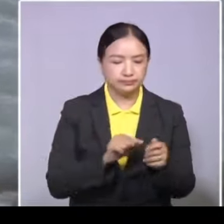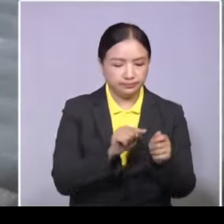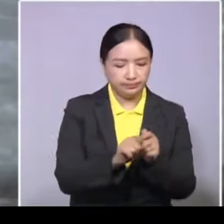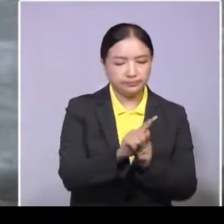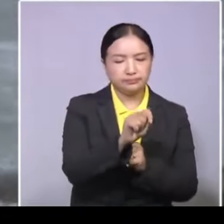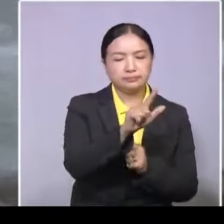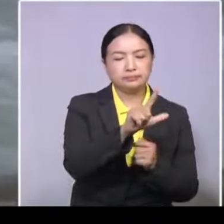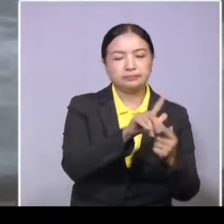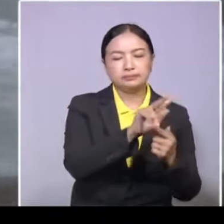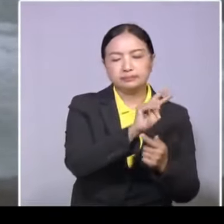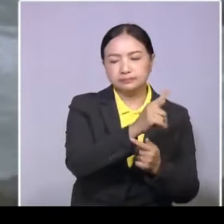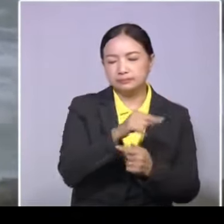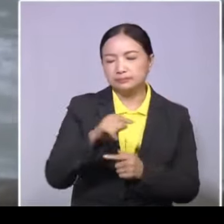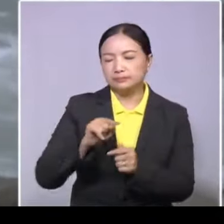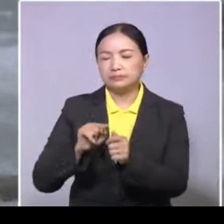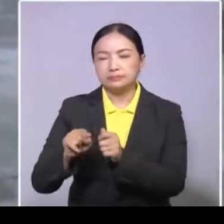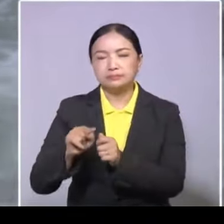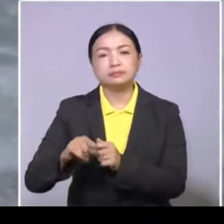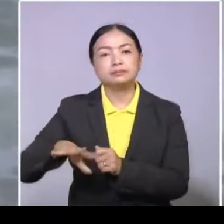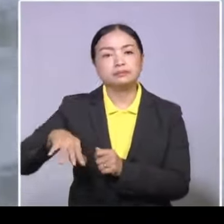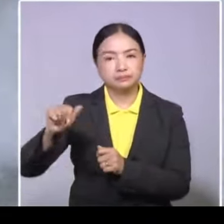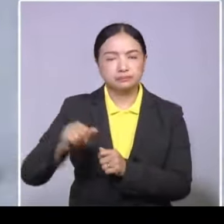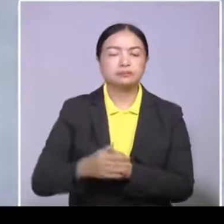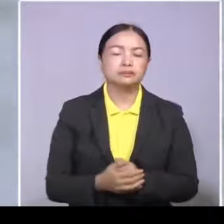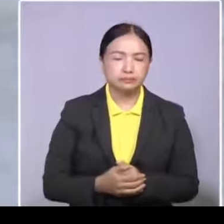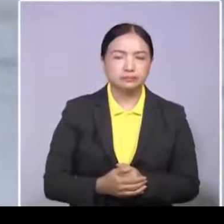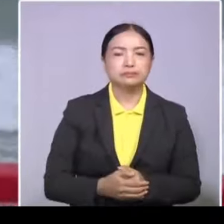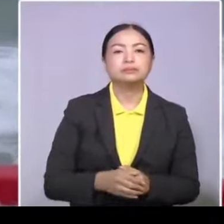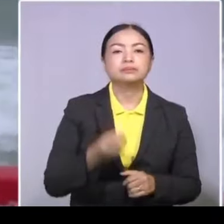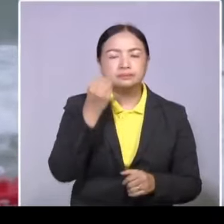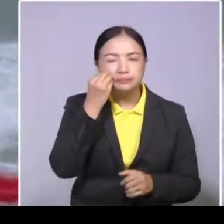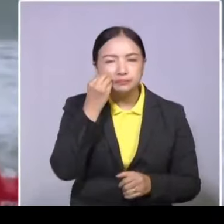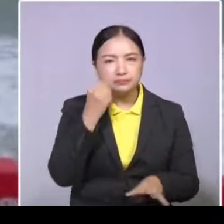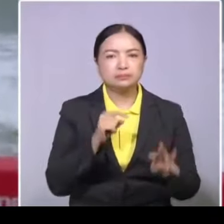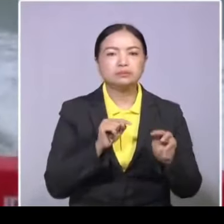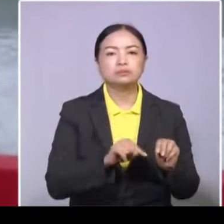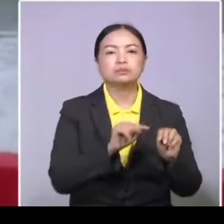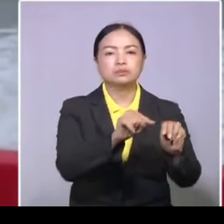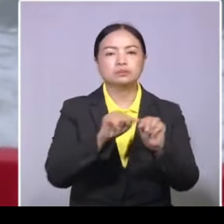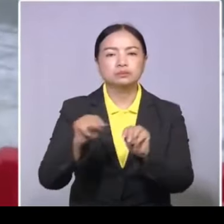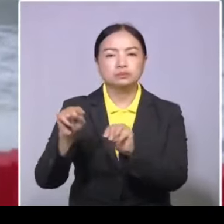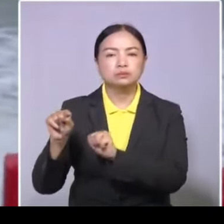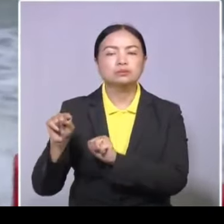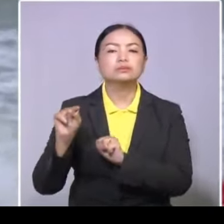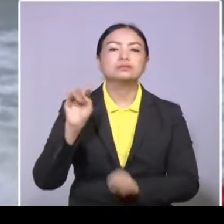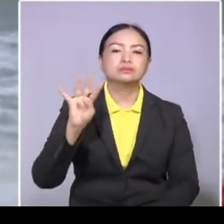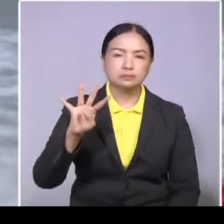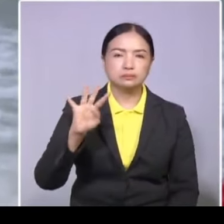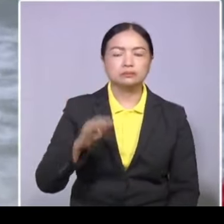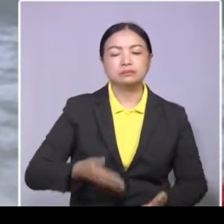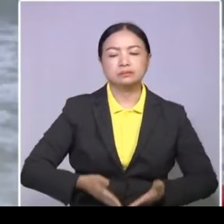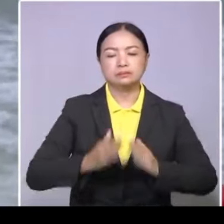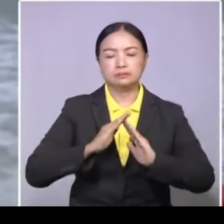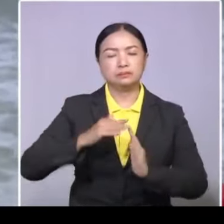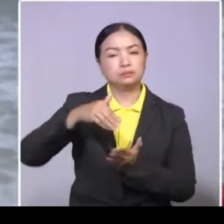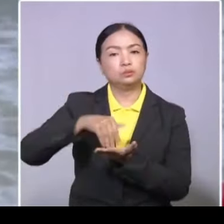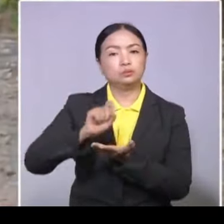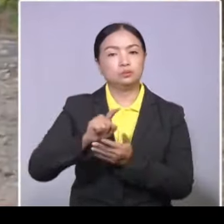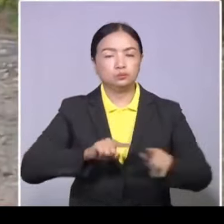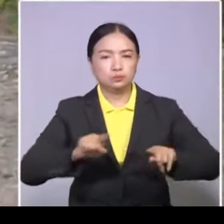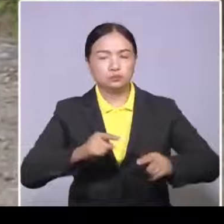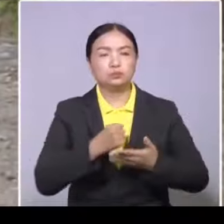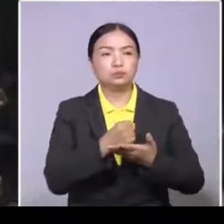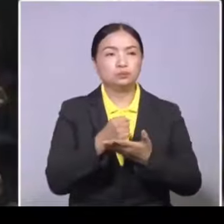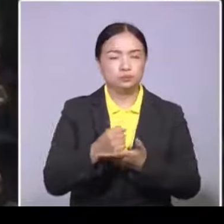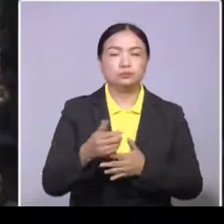างและอำเภอเมืองรวม7ตำบล44หมู่บ้านค่ะส่วนการช่วยเหลือเยียวยาทางจังหวัดก็ได้มีการตั้งศูนย์บัญชาการเหตุการณ์เพื่อให้ประช